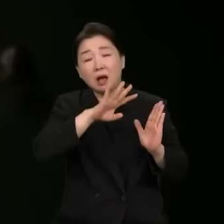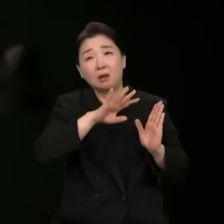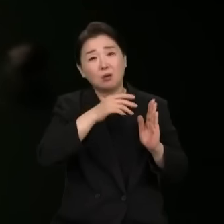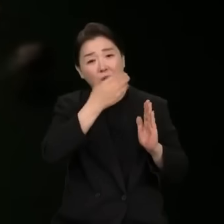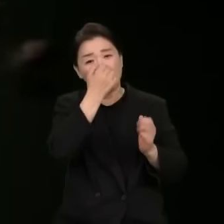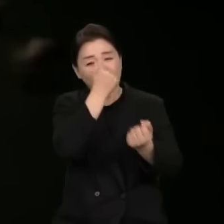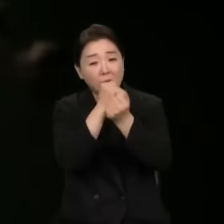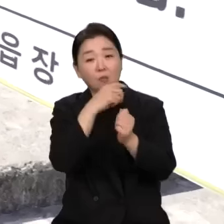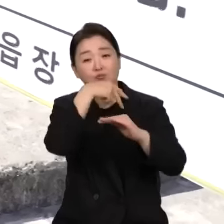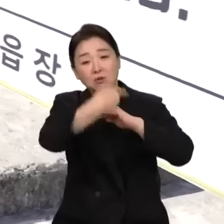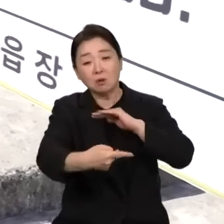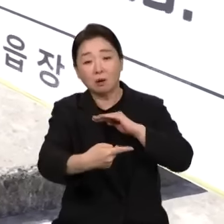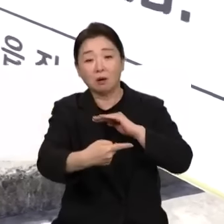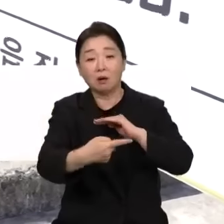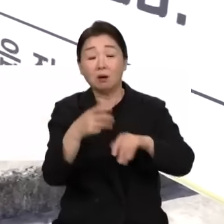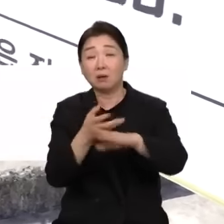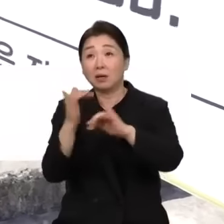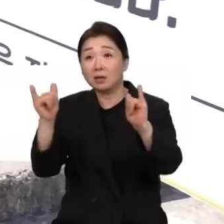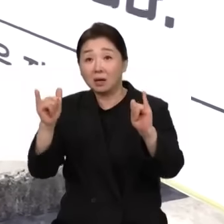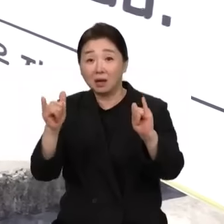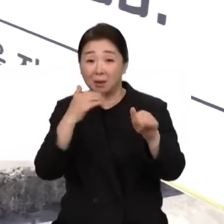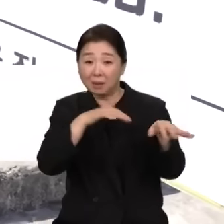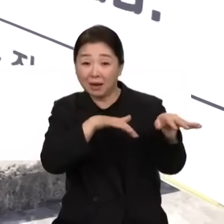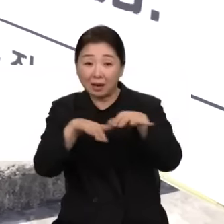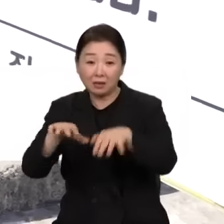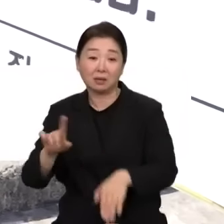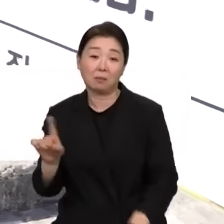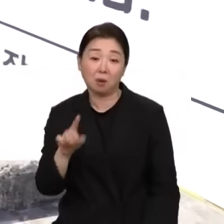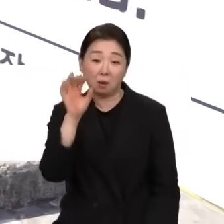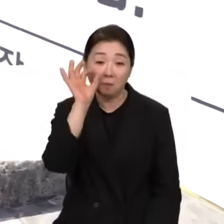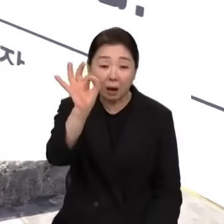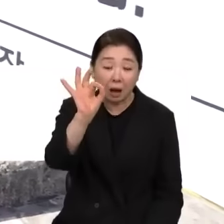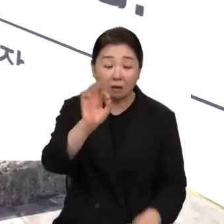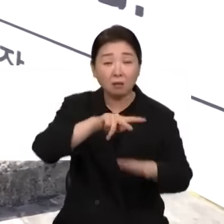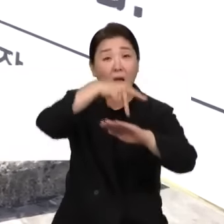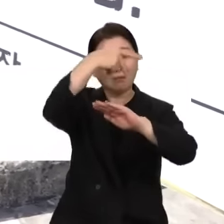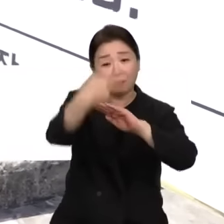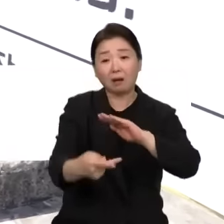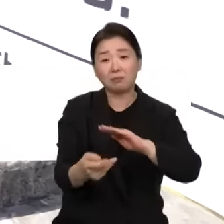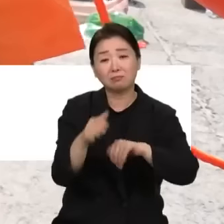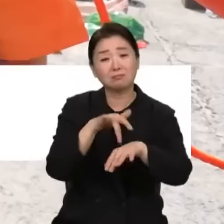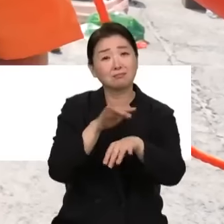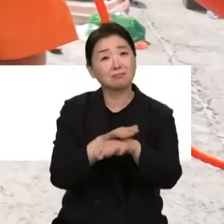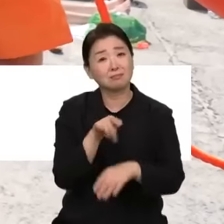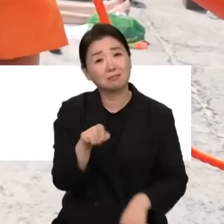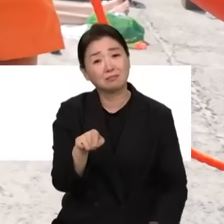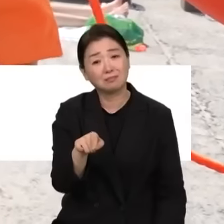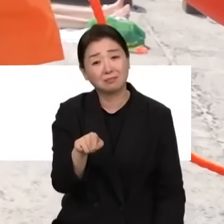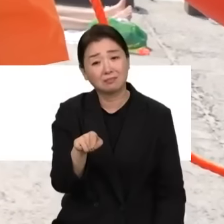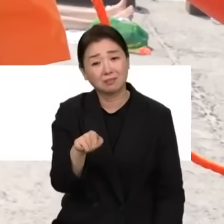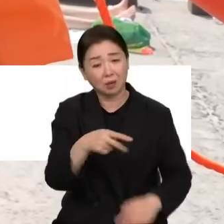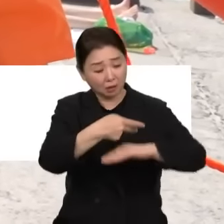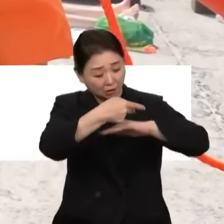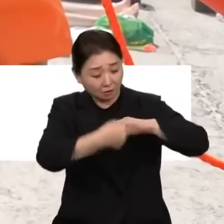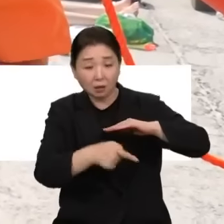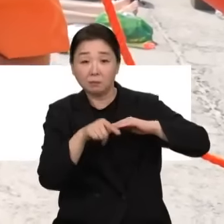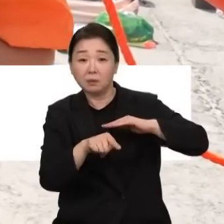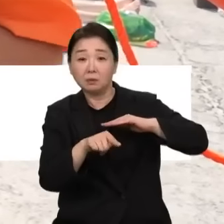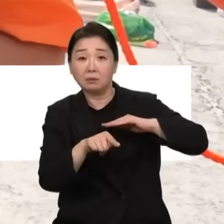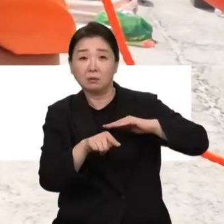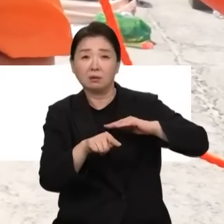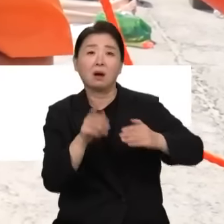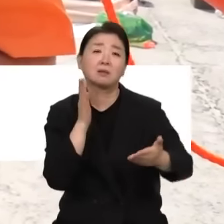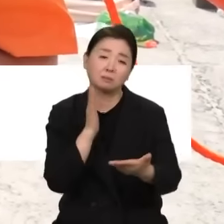합니다. 외지인들은 바다가 보자마자 바로 다이빙하는 경우가 많습니다. 다이빙 자체가 저는